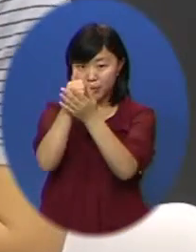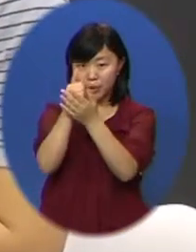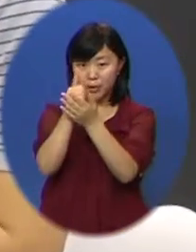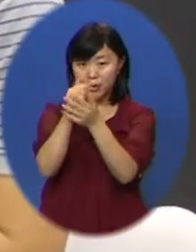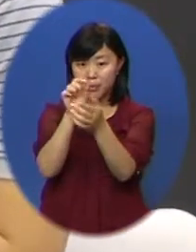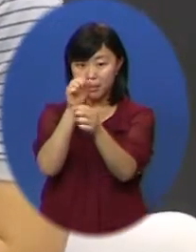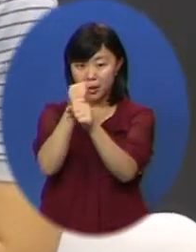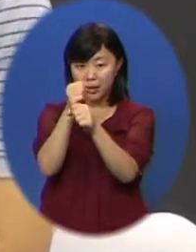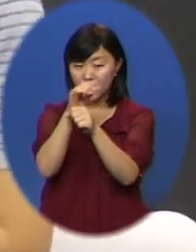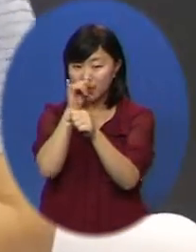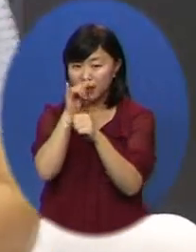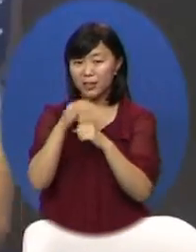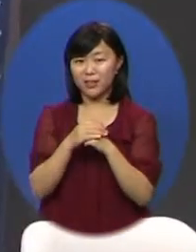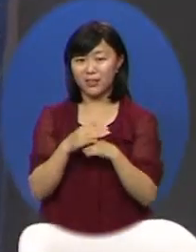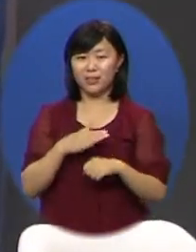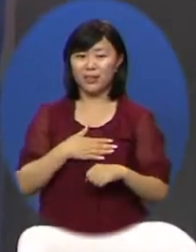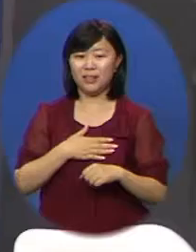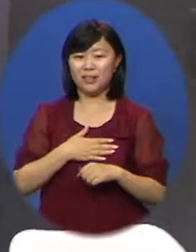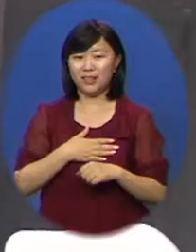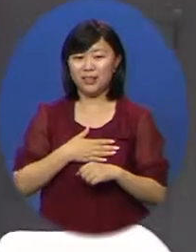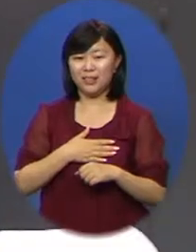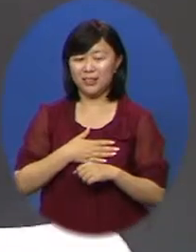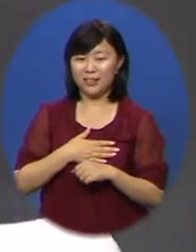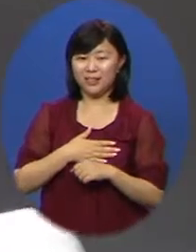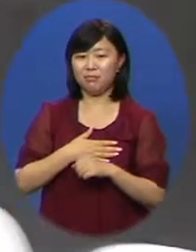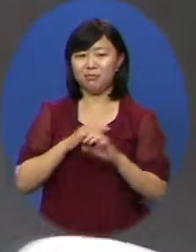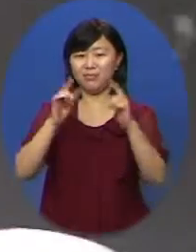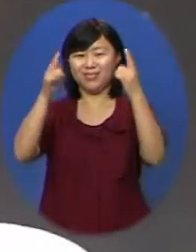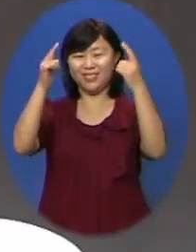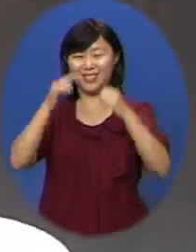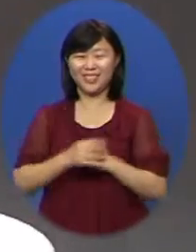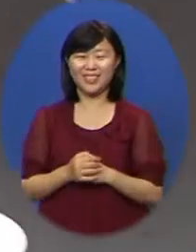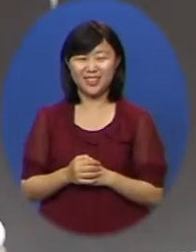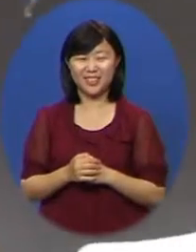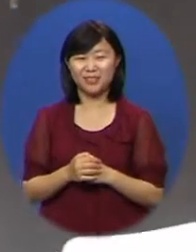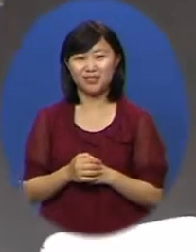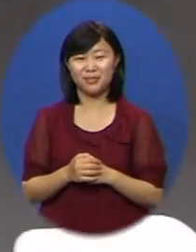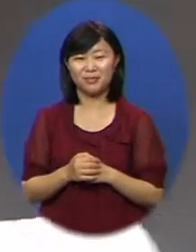사장님도 만드신 거 있어요? 저는 아니요.